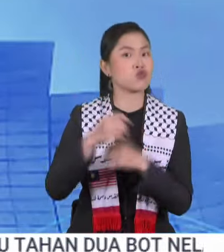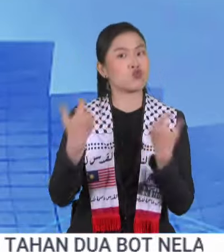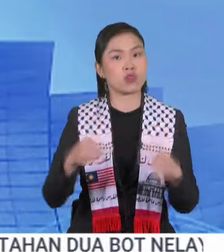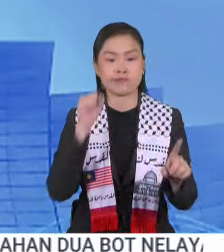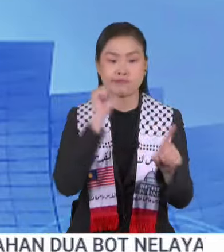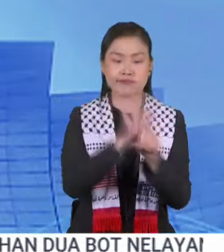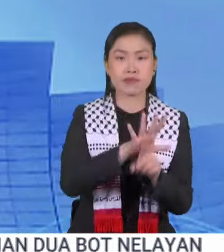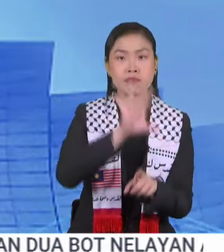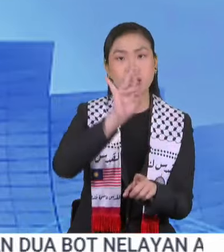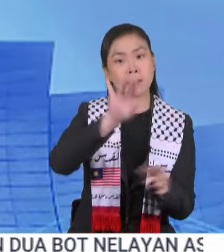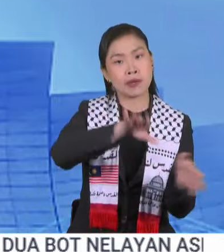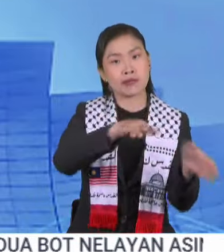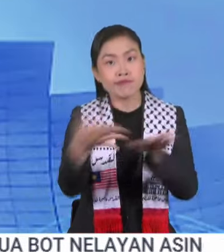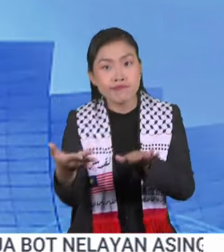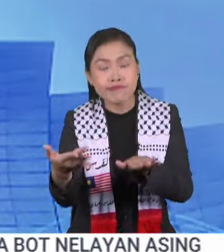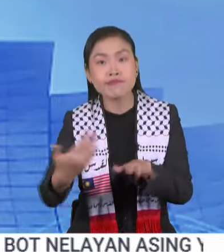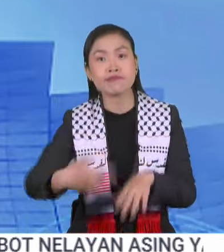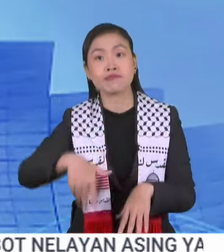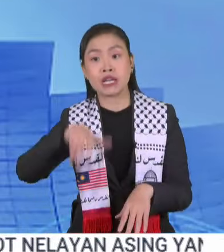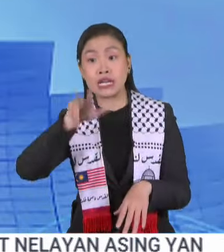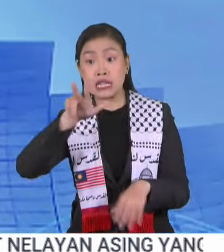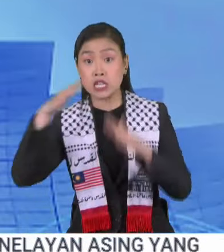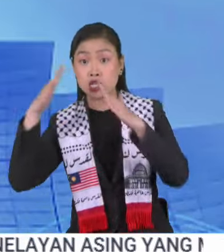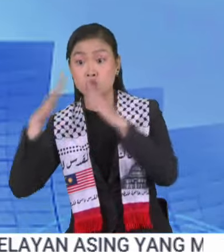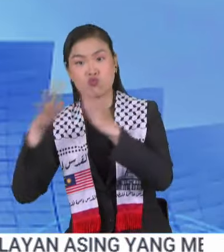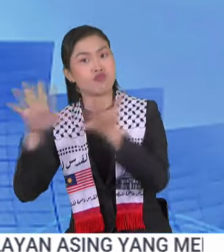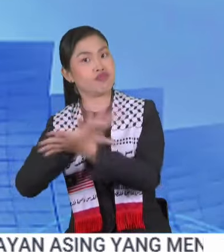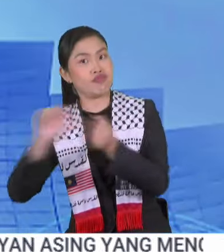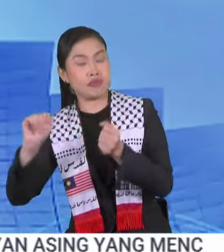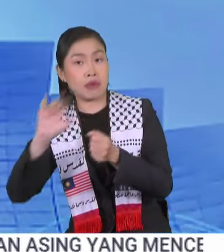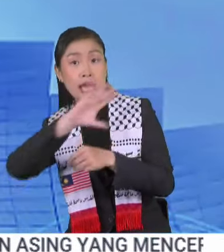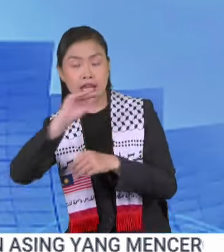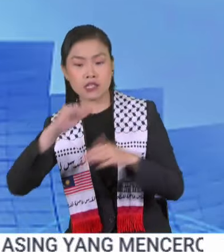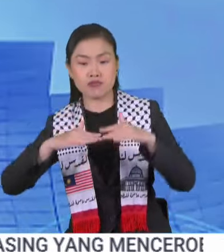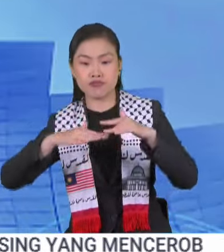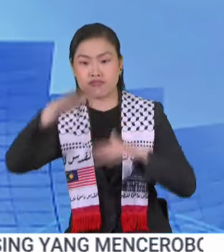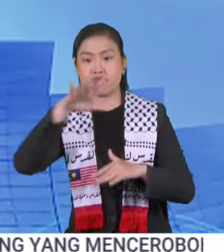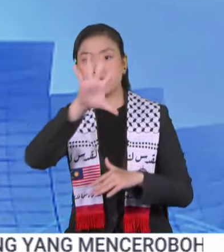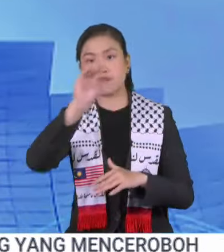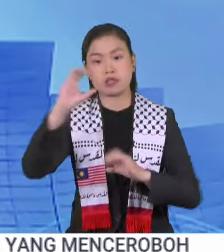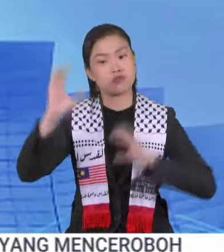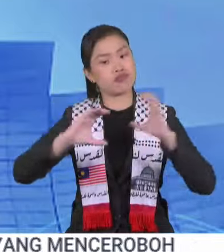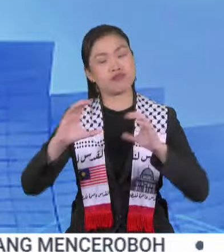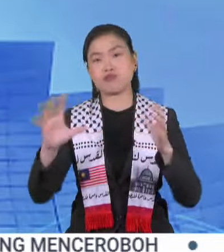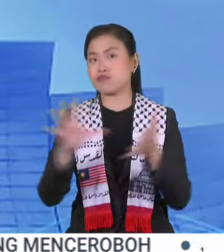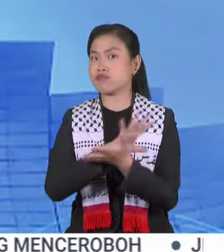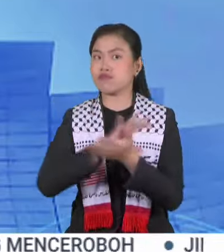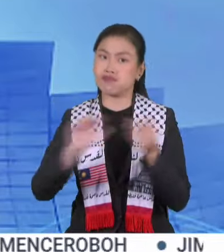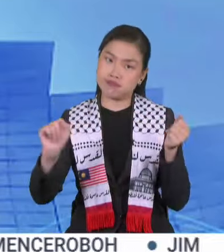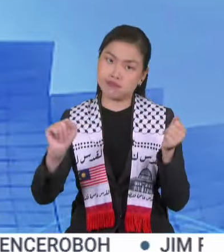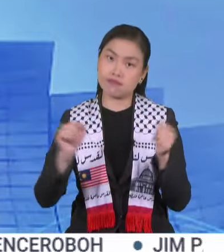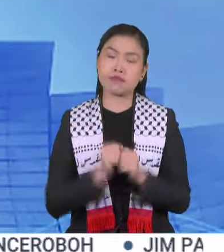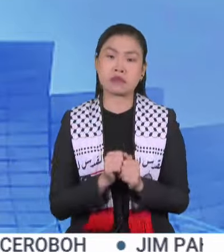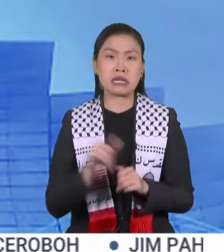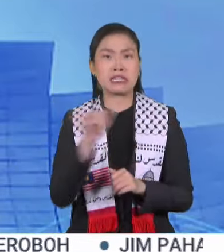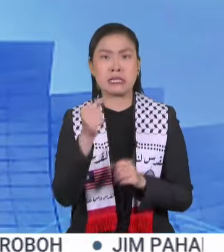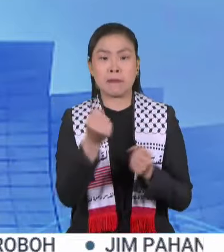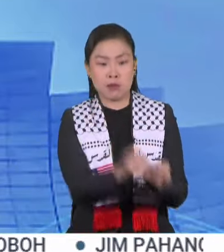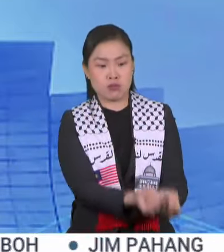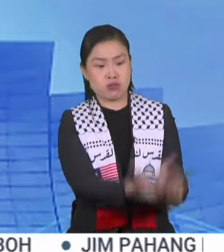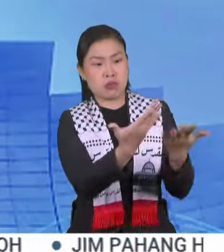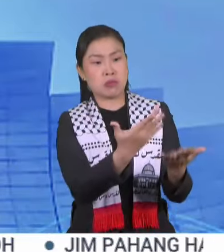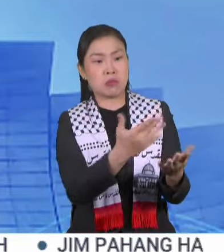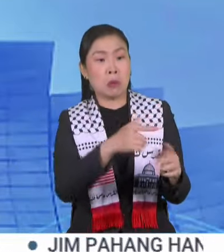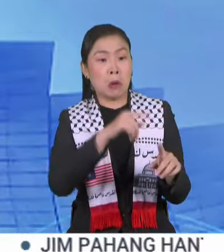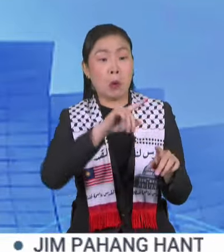menyebabkan 8 kematian, 3 rumah musnah dan lebih 50 kenderaan rosak. Ibarat bom jangka yang